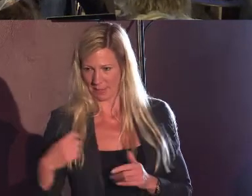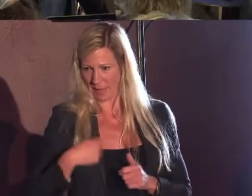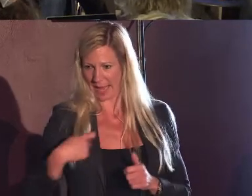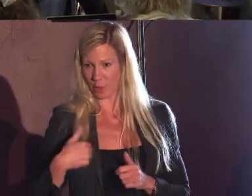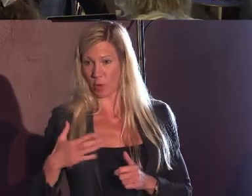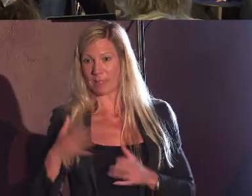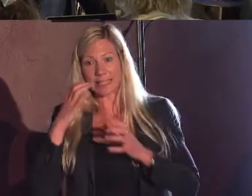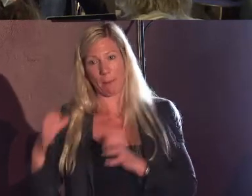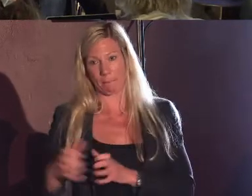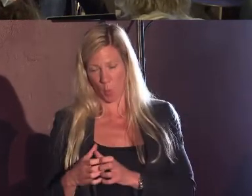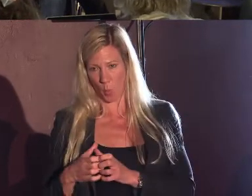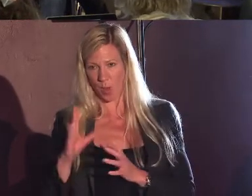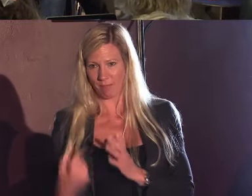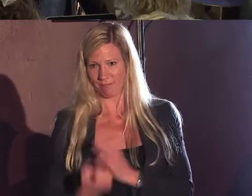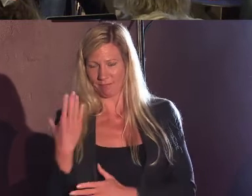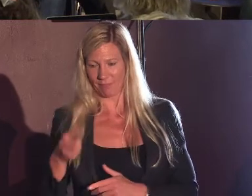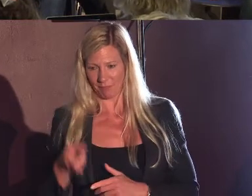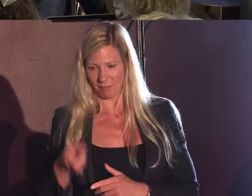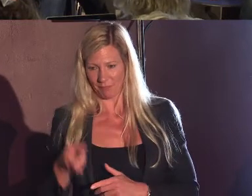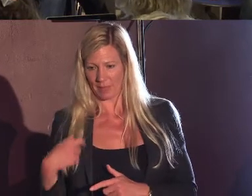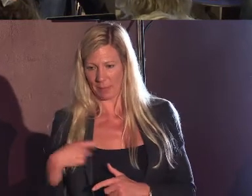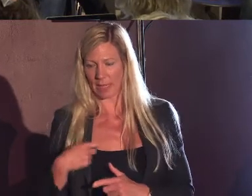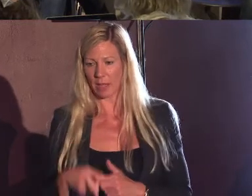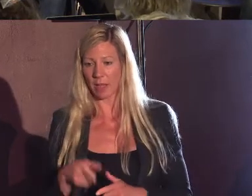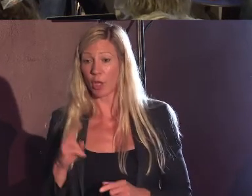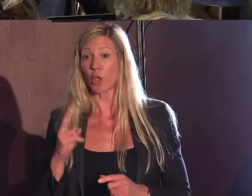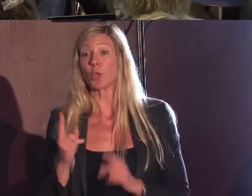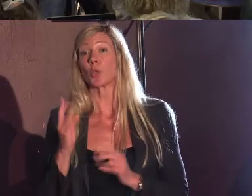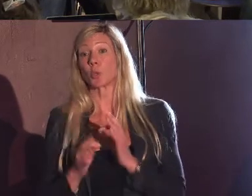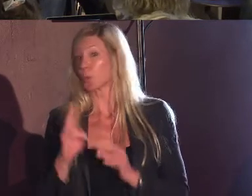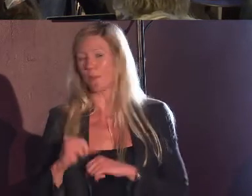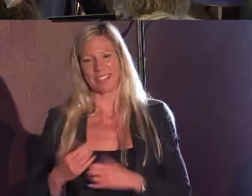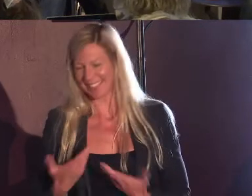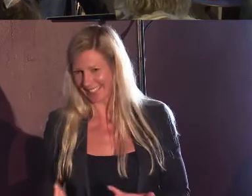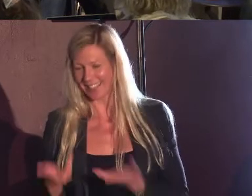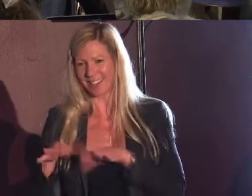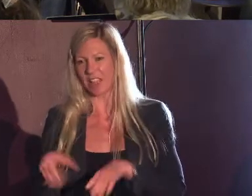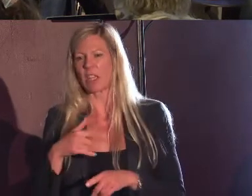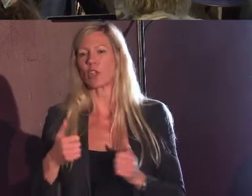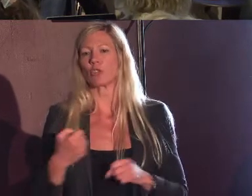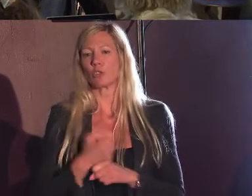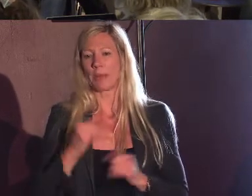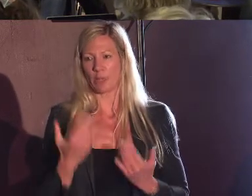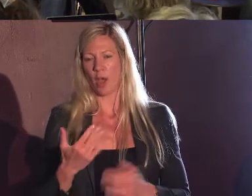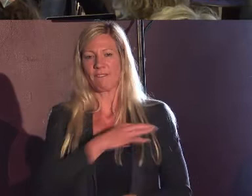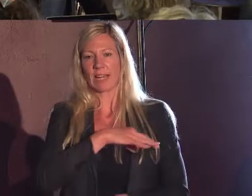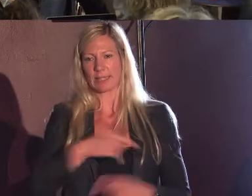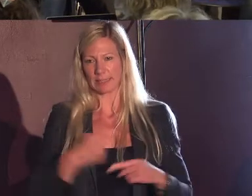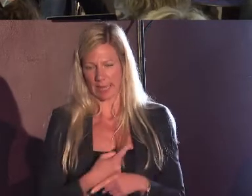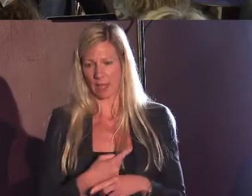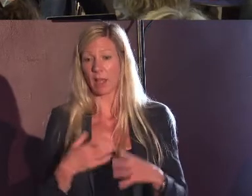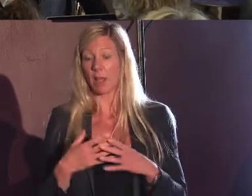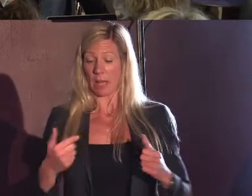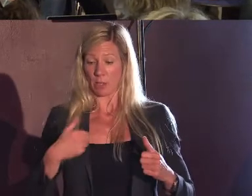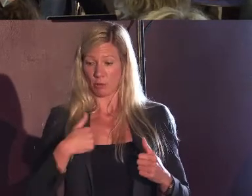sambo satte till verket, som numera inte finns. Nu jobbar vi frilans. Vi jobbar, jag